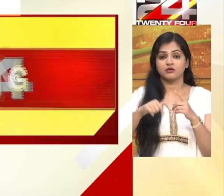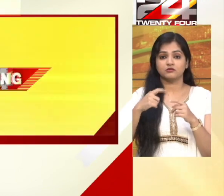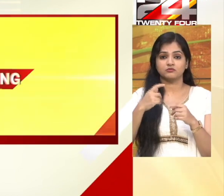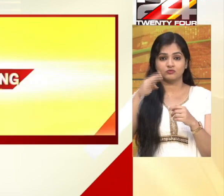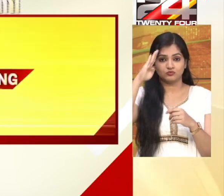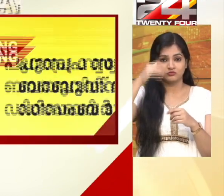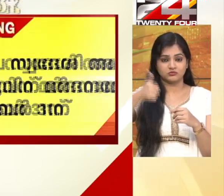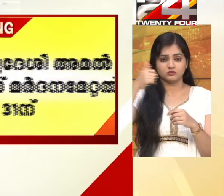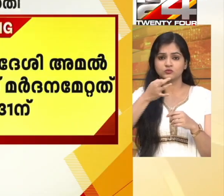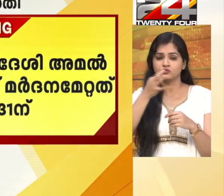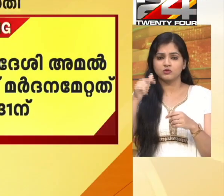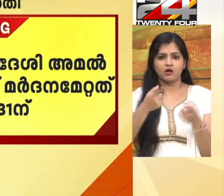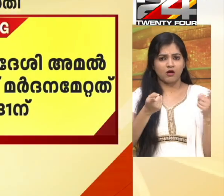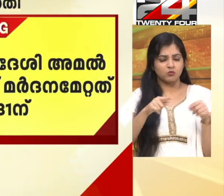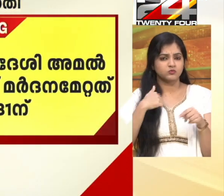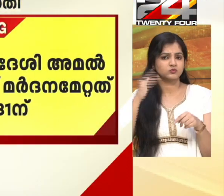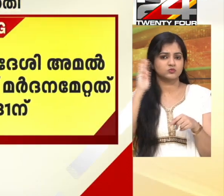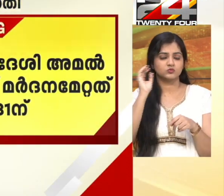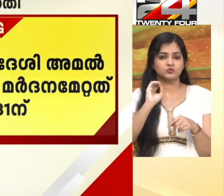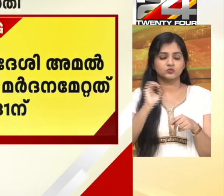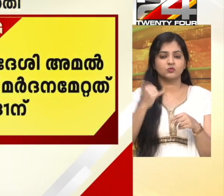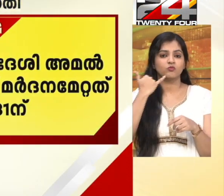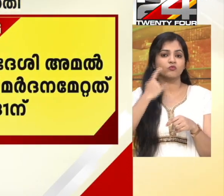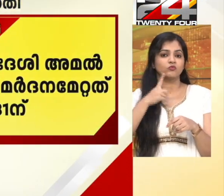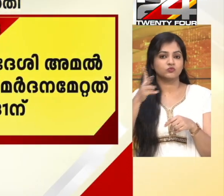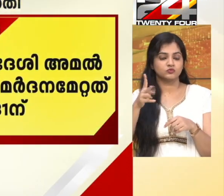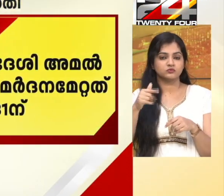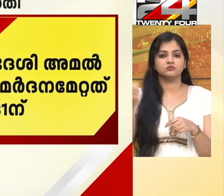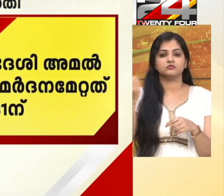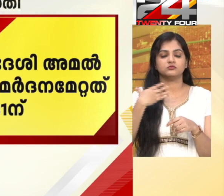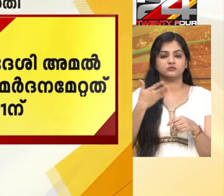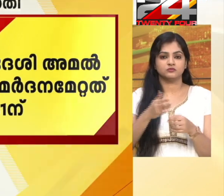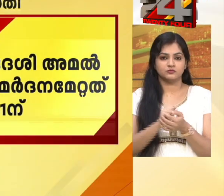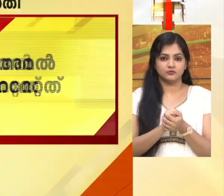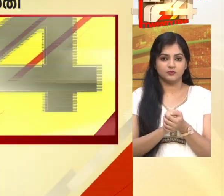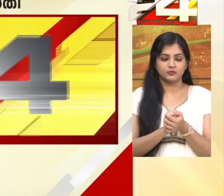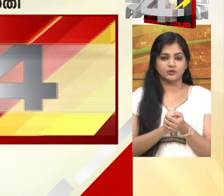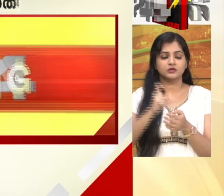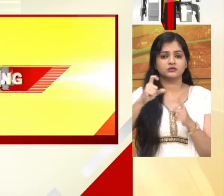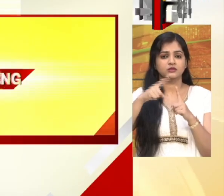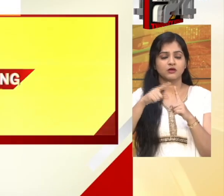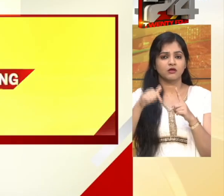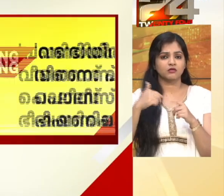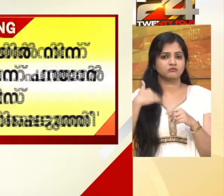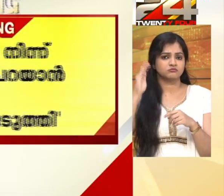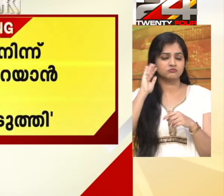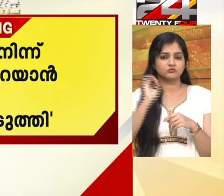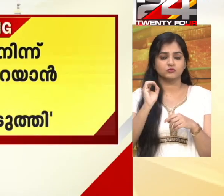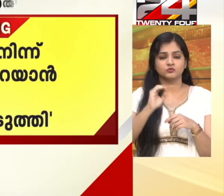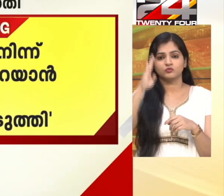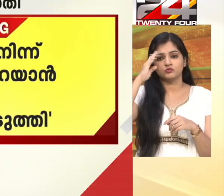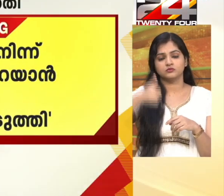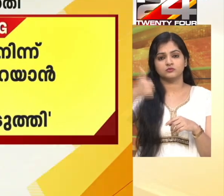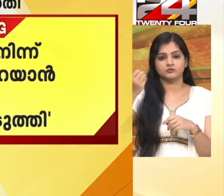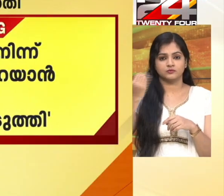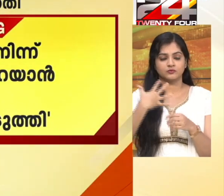സംഭവം നടന്നതായി അറിവില്ല എന്നാണ് അദ്ദേഹം എന്നോട് ഫോണിൽ പറഞ്ഞത് നമ്മൾ സി ഐ ഫോണിൽ വിളിച്ച് എന്താണ് സംഭവം എന്ന് ചോദിക്കുന്നു ഇങ്ങനൊരു കാര്യം അറിഞ്ഞില്ല തൻ്റെ ശ്രദ്ധയിൽ വന്നില്ല എന്ന് പറയുന്നു